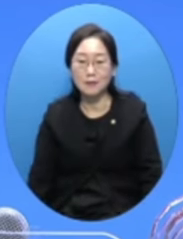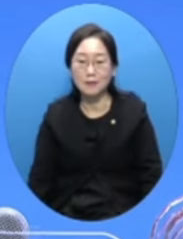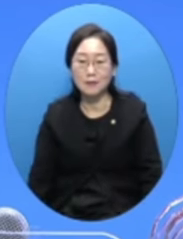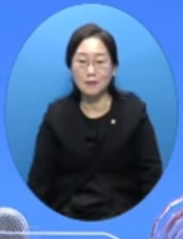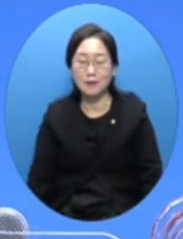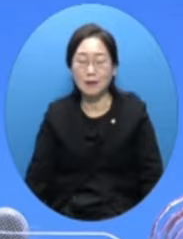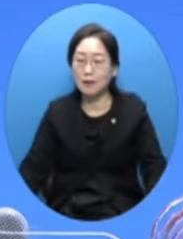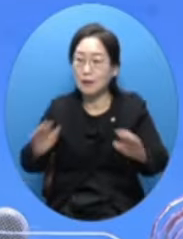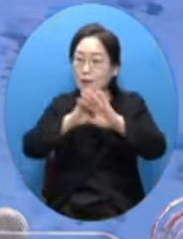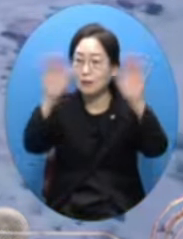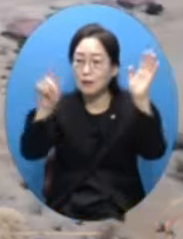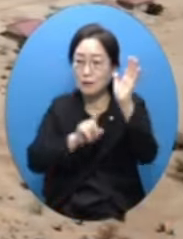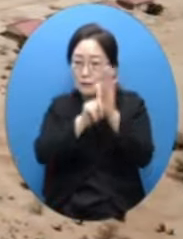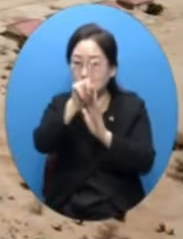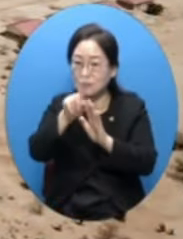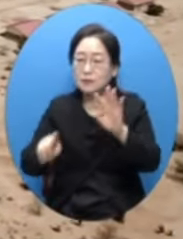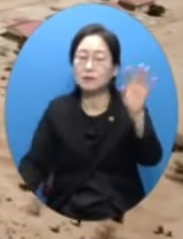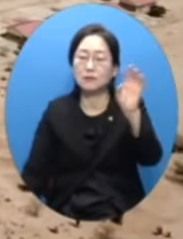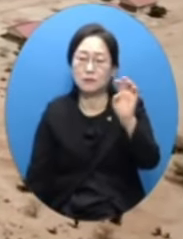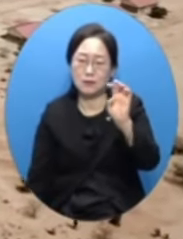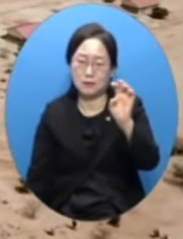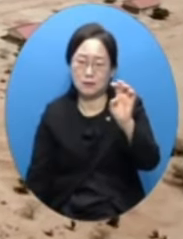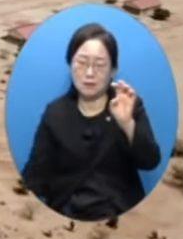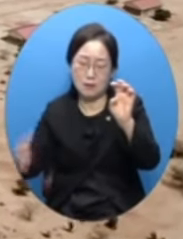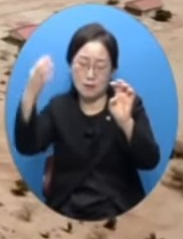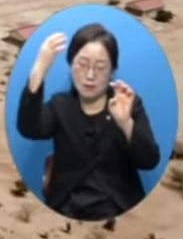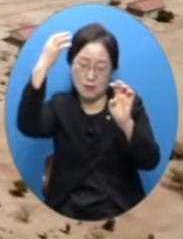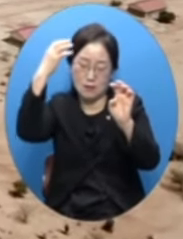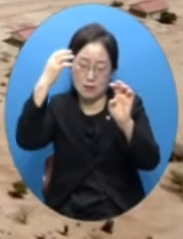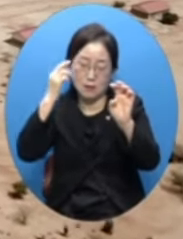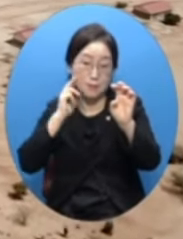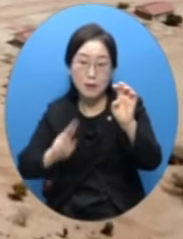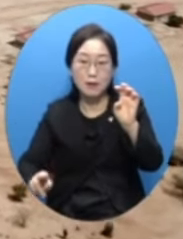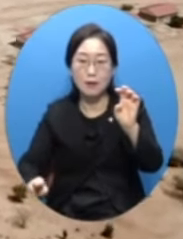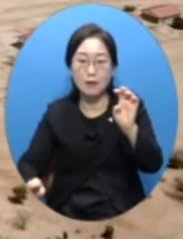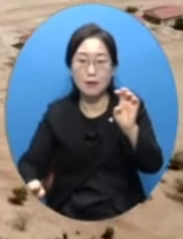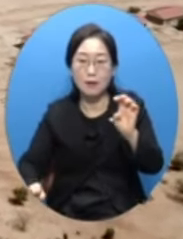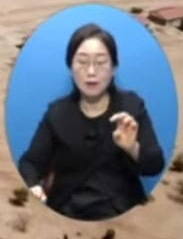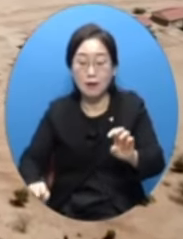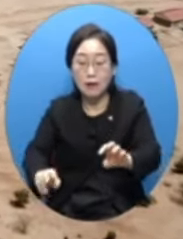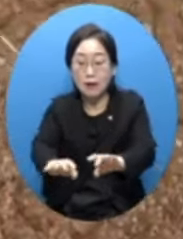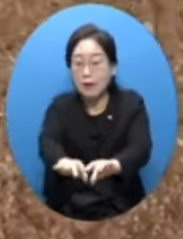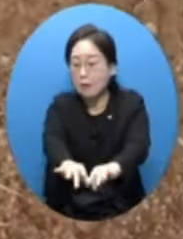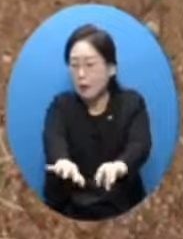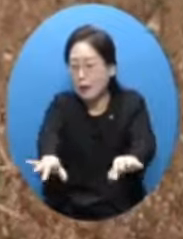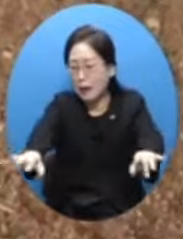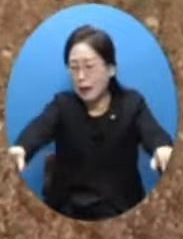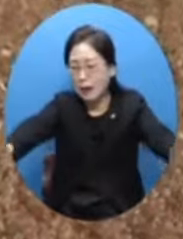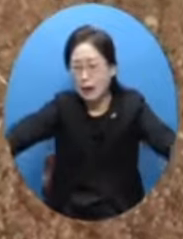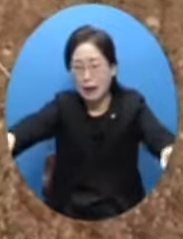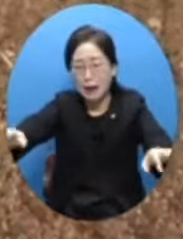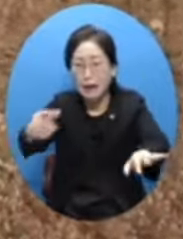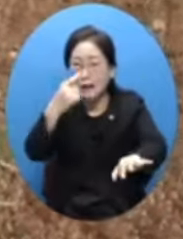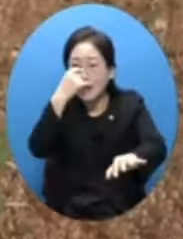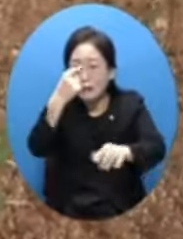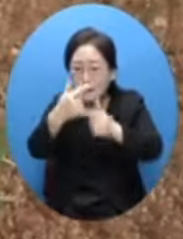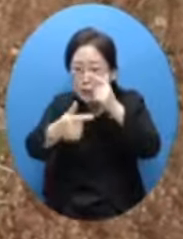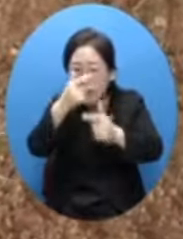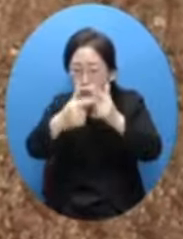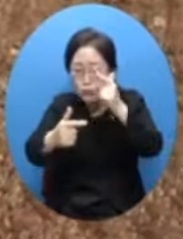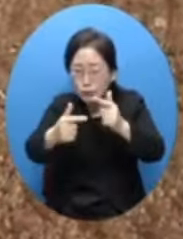낮 기온이 40도가 넘는 더위인데 바닥에 깔린 이 가시덤불들을 보았습니다. 얼마나 가시가